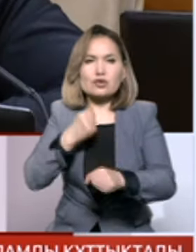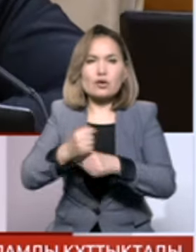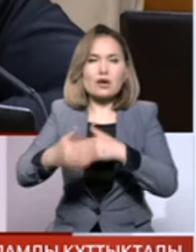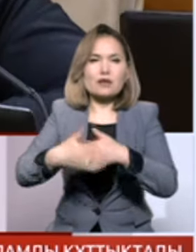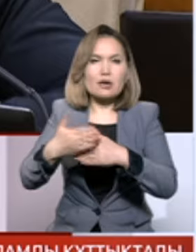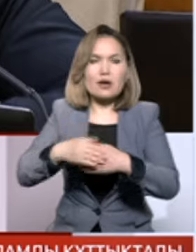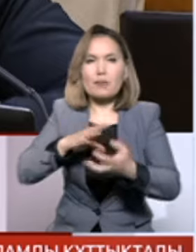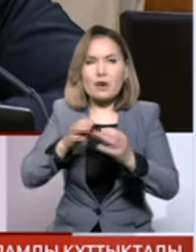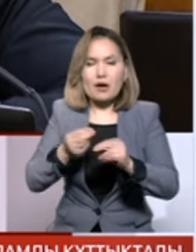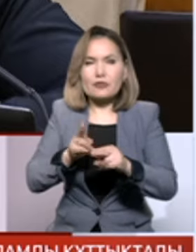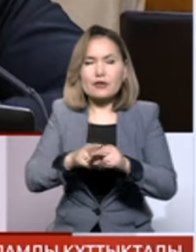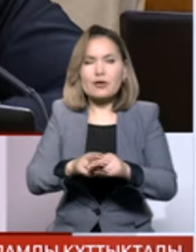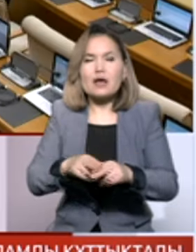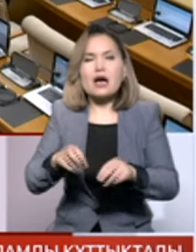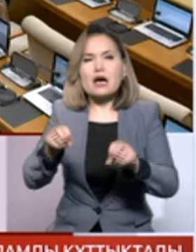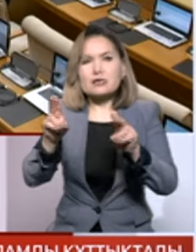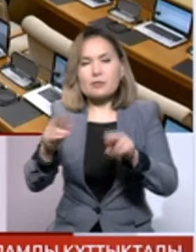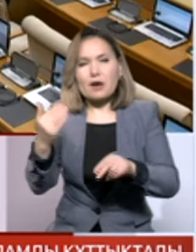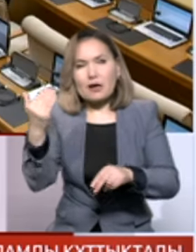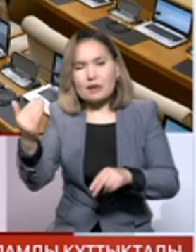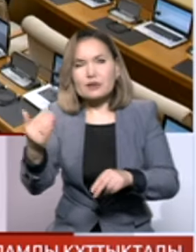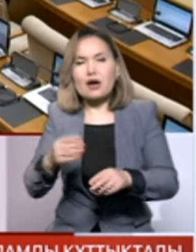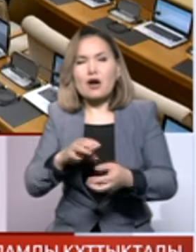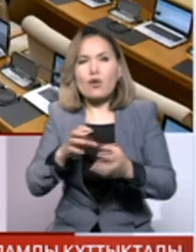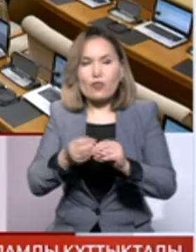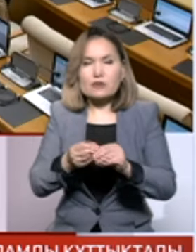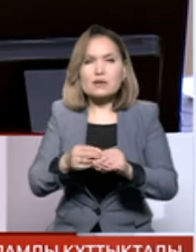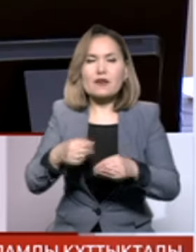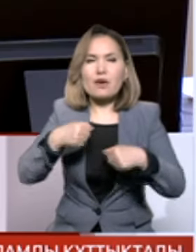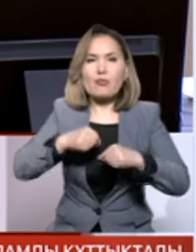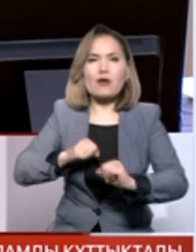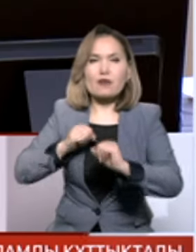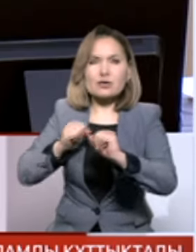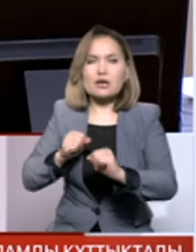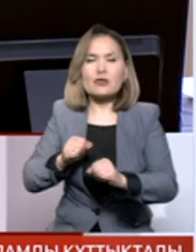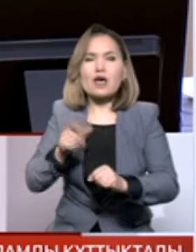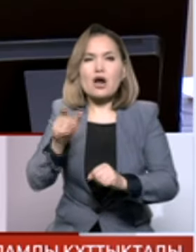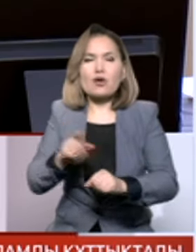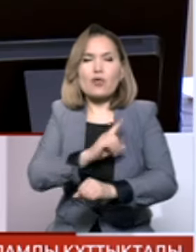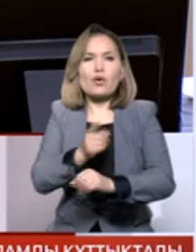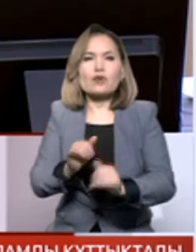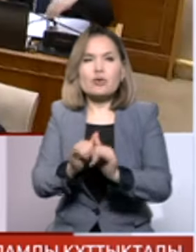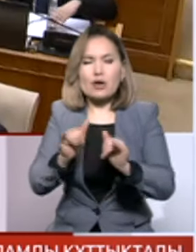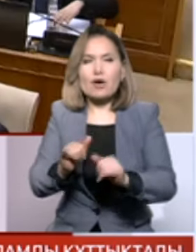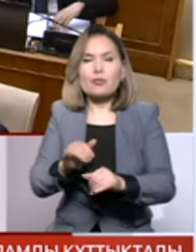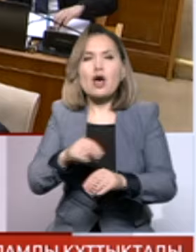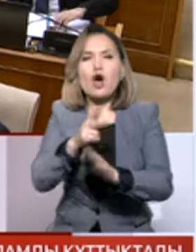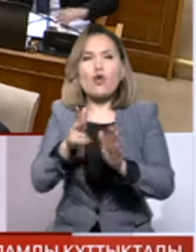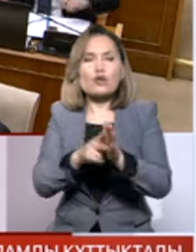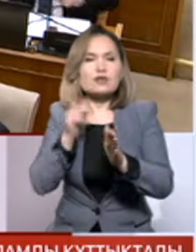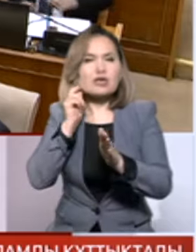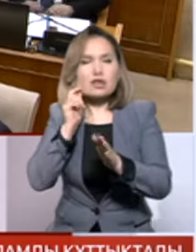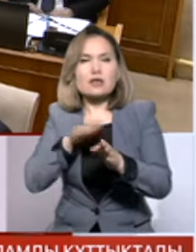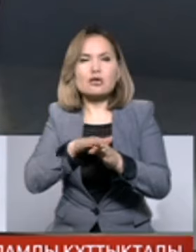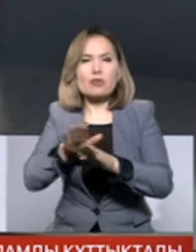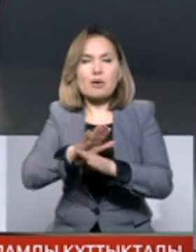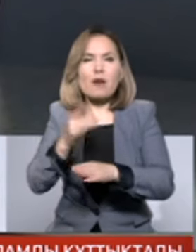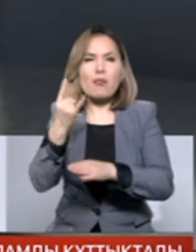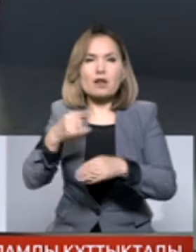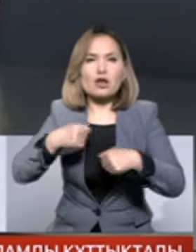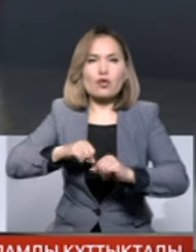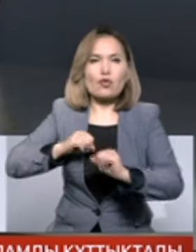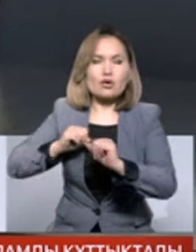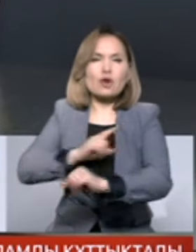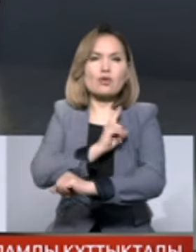Ал жәбірленушінің арнаулы әлеуметтік көмектерді алу құқығы толықты. Сондай-ақ кәмелетке толмағандарға қатысты тарау пайда болды. Бүгінгі